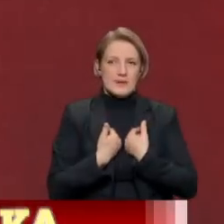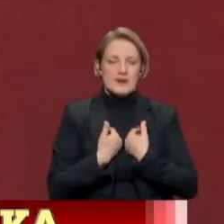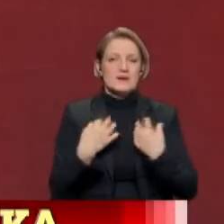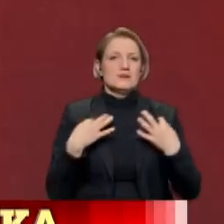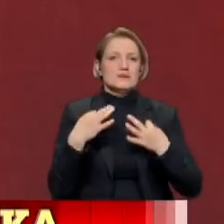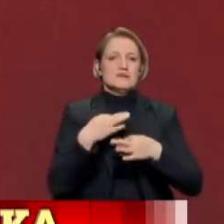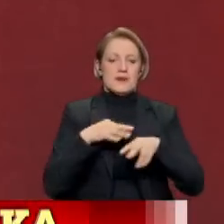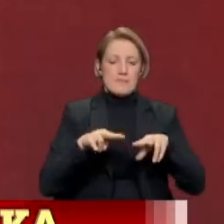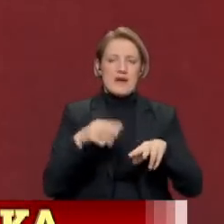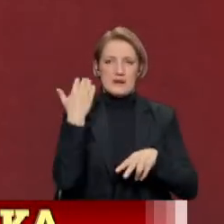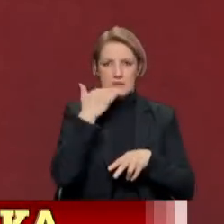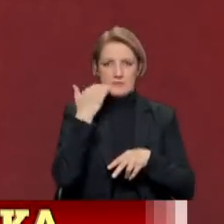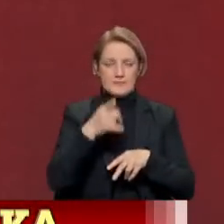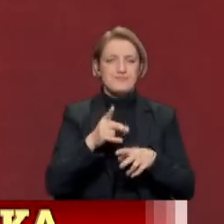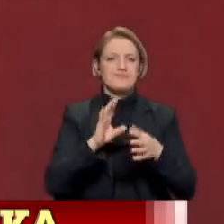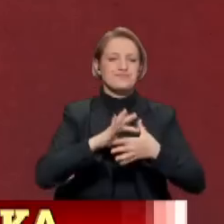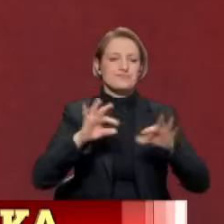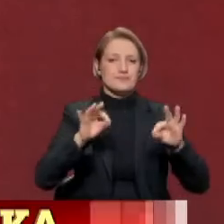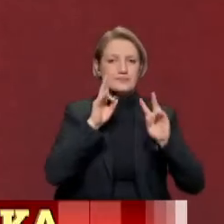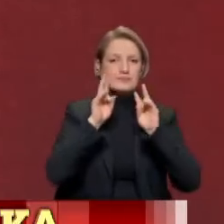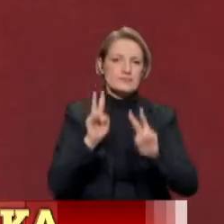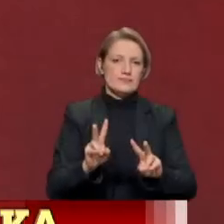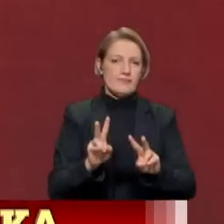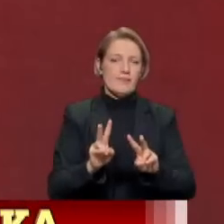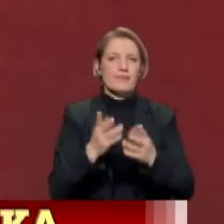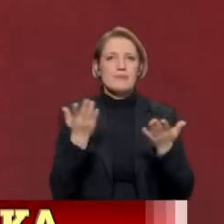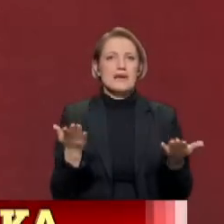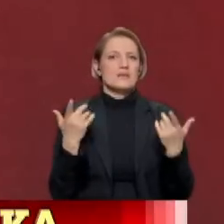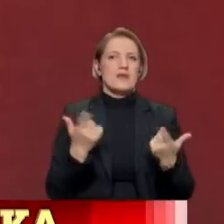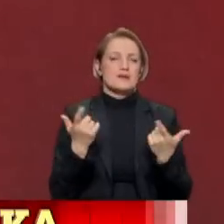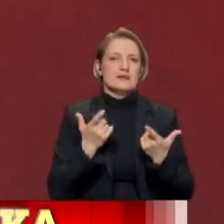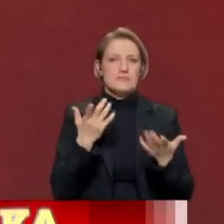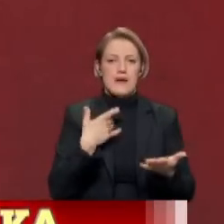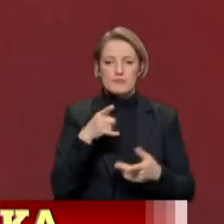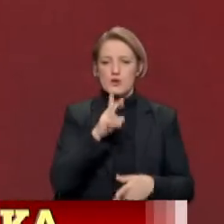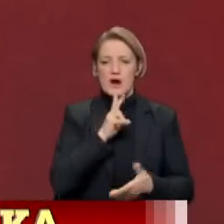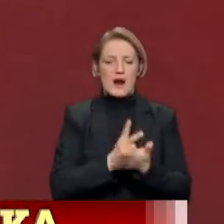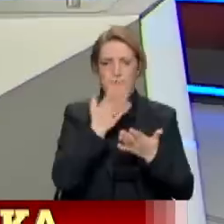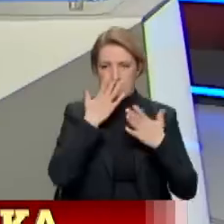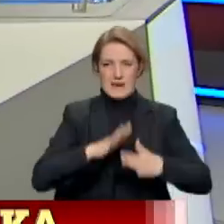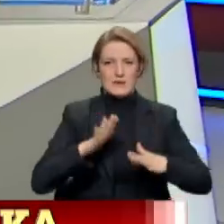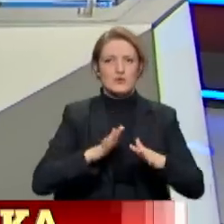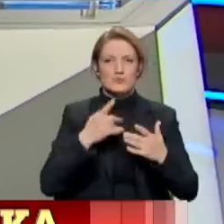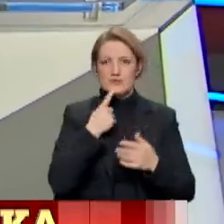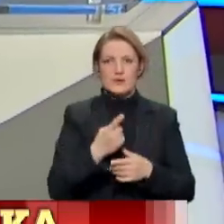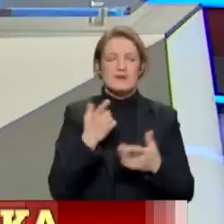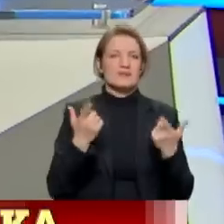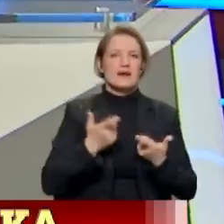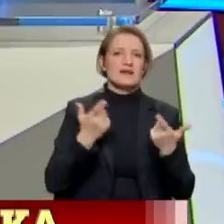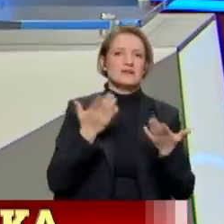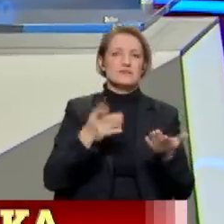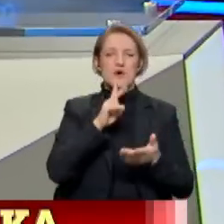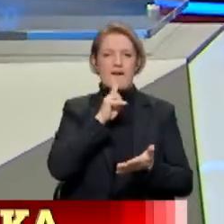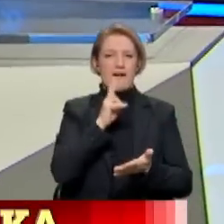Meral Akşener, kendisinin de cümlelerine bakacağız. Peki neredeydiniz? Ben bu kararı bekliyordum diyorsunuz ya. Neredeydiniz?